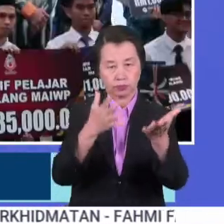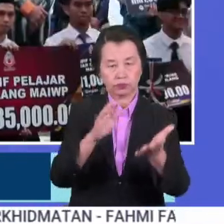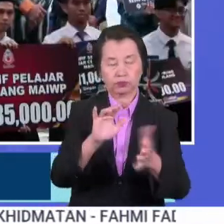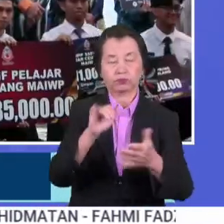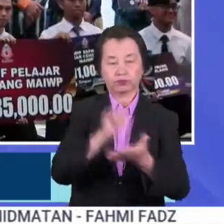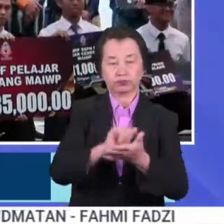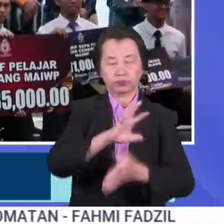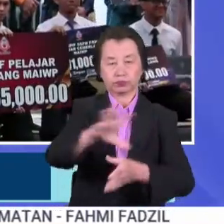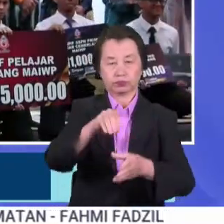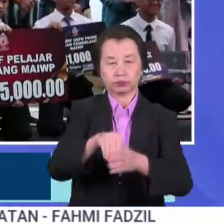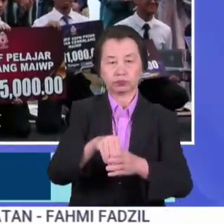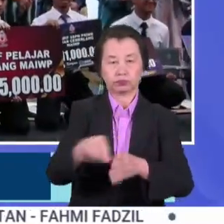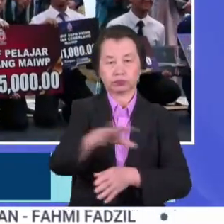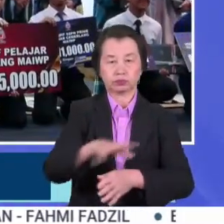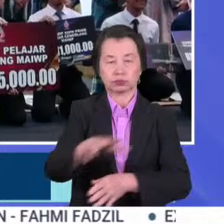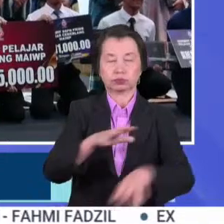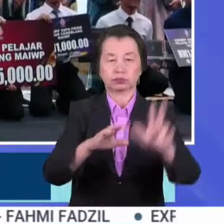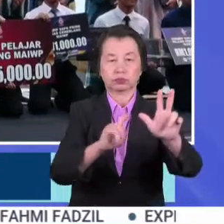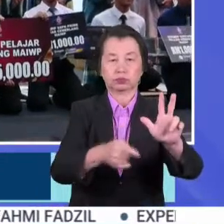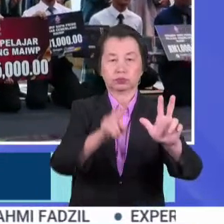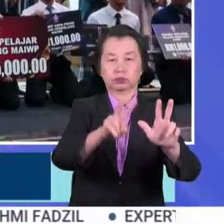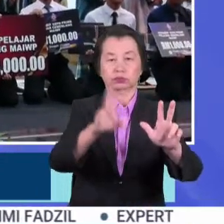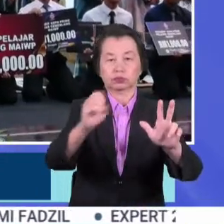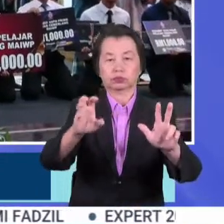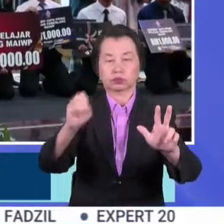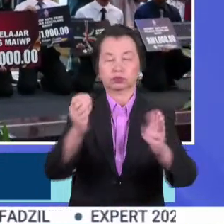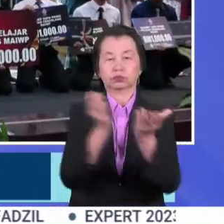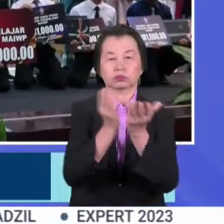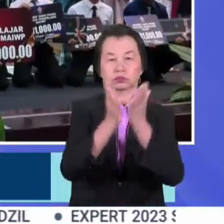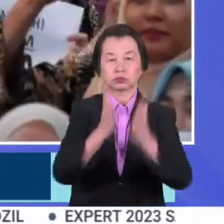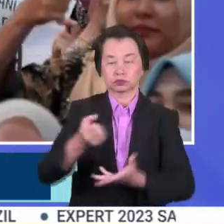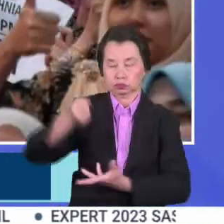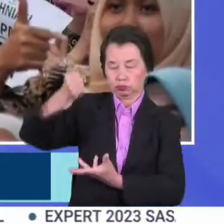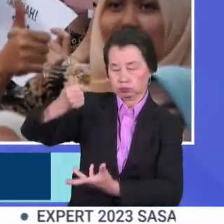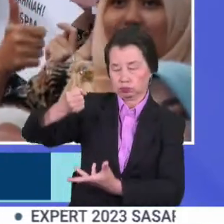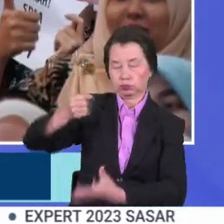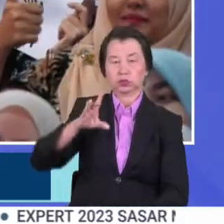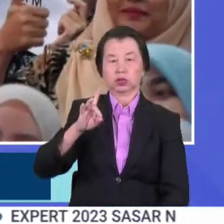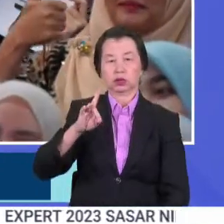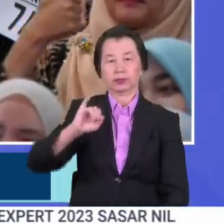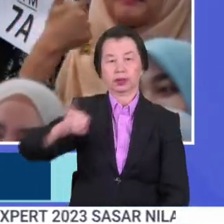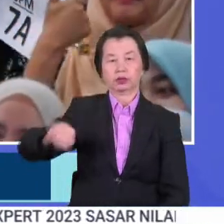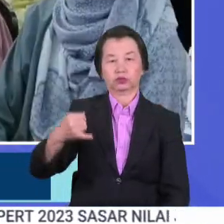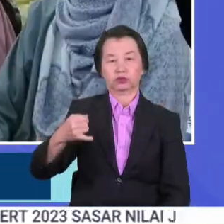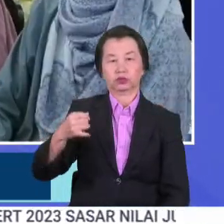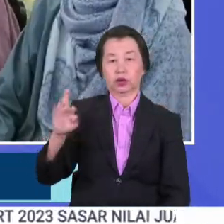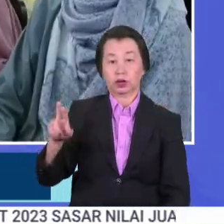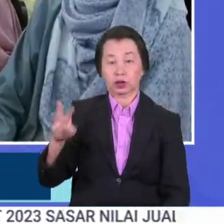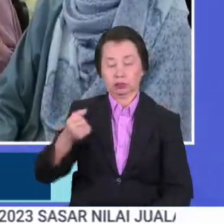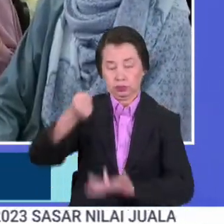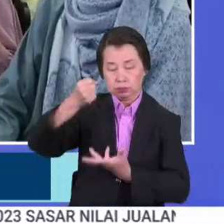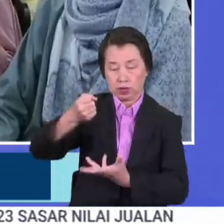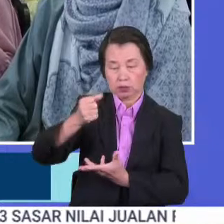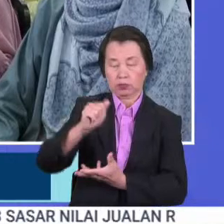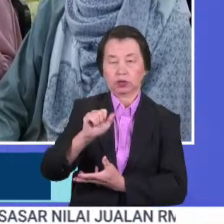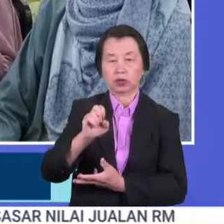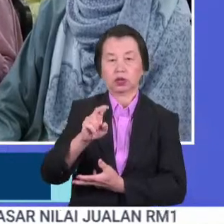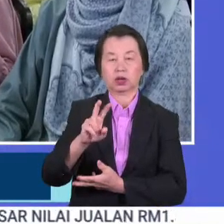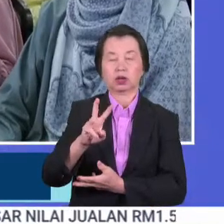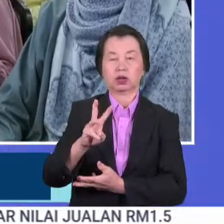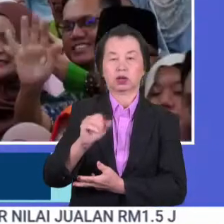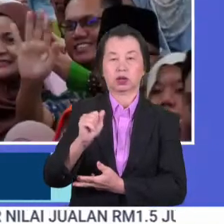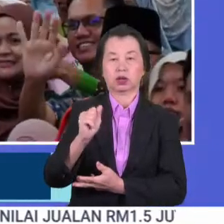inisiatif melibatkan kira-kira 3,200 pelajar dengan dana mencecah RM8 juta melalui tabung wakaf pendidikan.